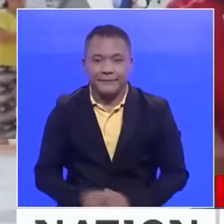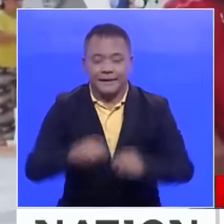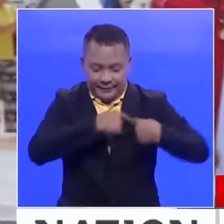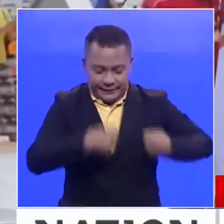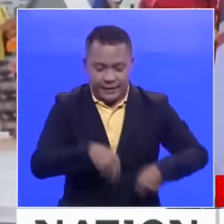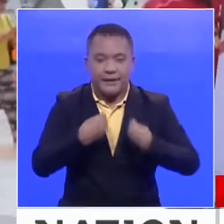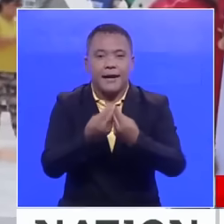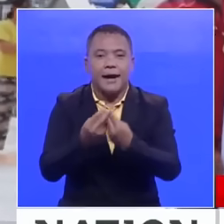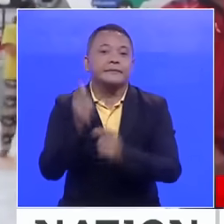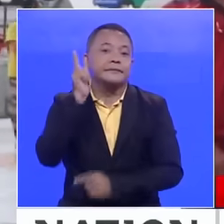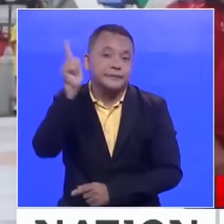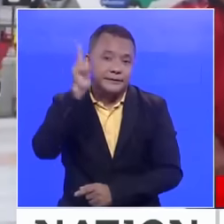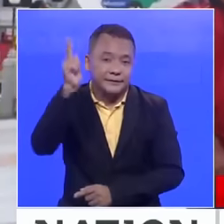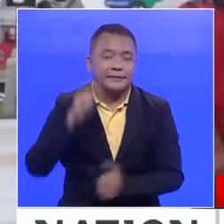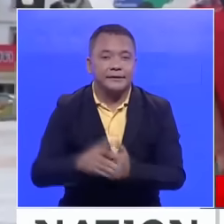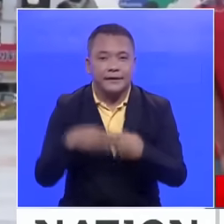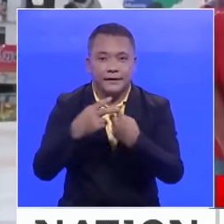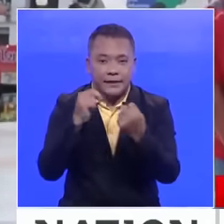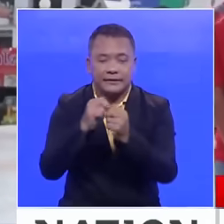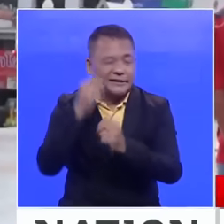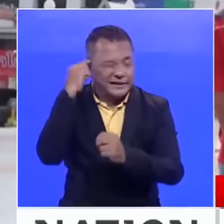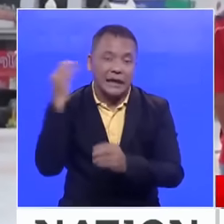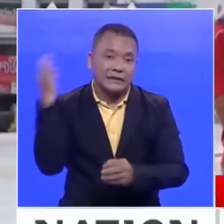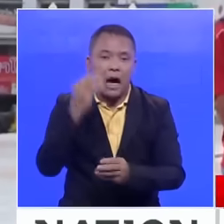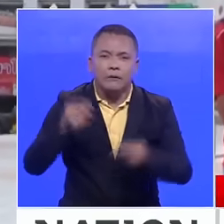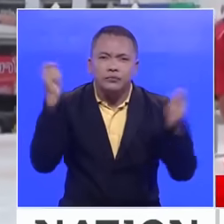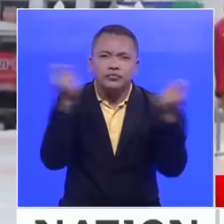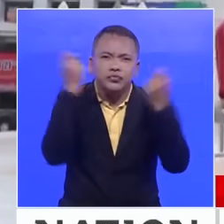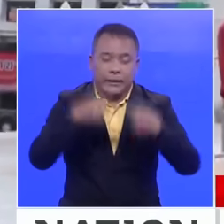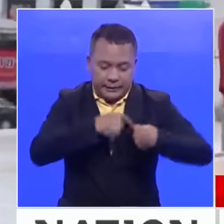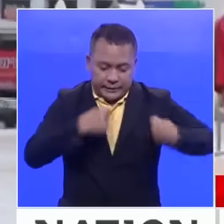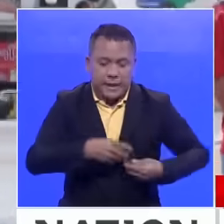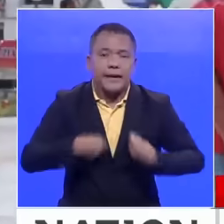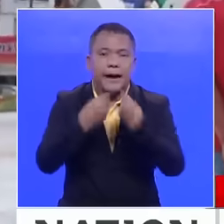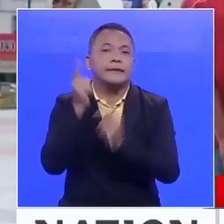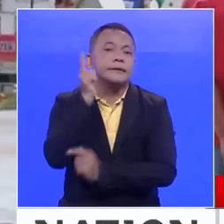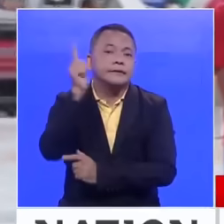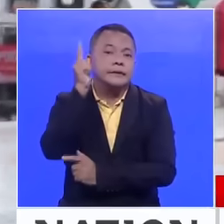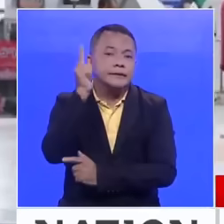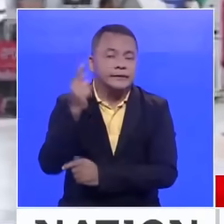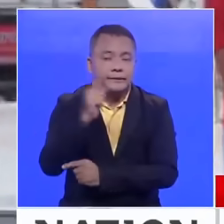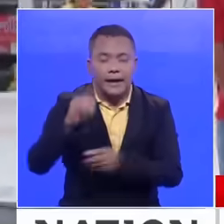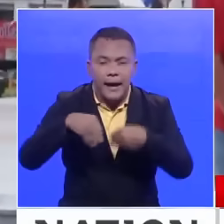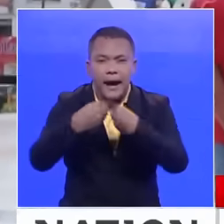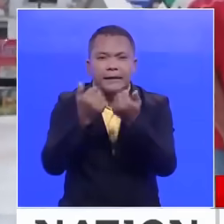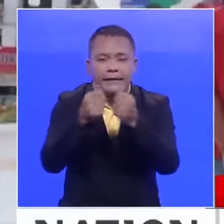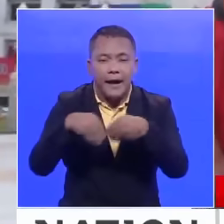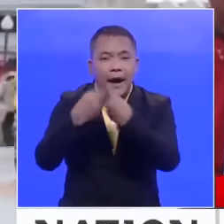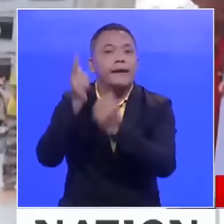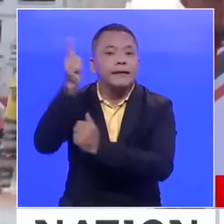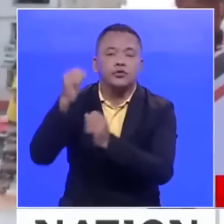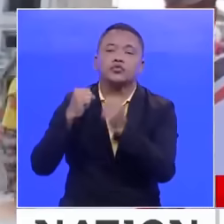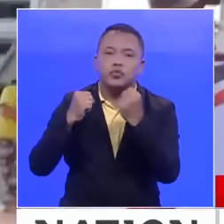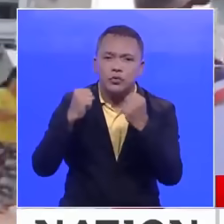ทักษิณแล้วมีการแบบว่านัดส่งเสียงพร้อมกันเลยว่าส่งกำลังใจให้ทักษิณพรใดอันประเสริฐแก่ทักษิณทักษิณสู้